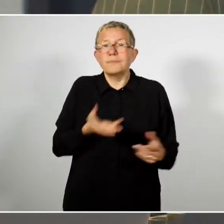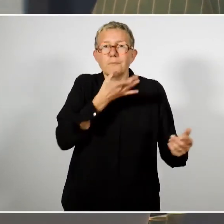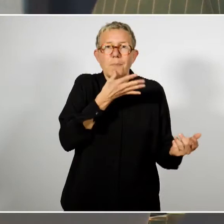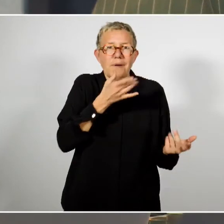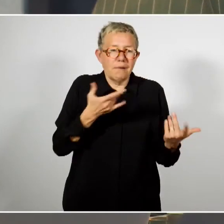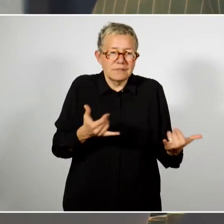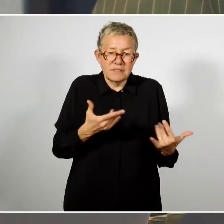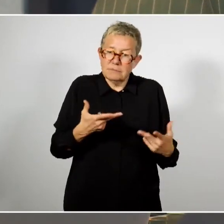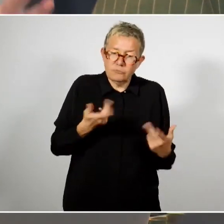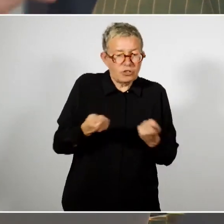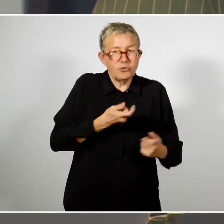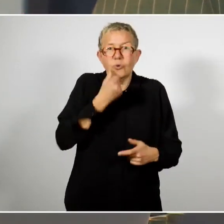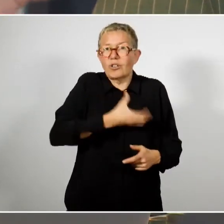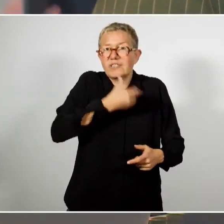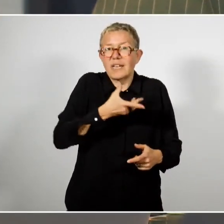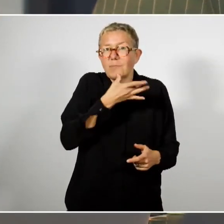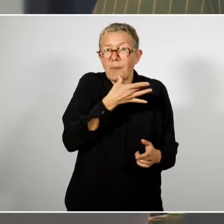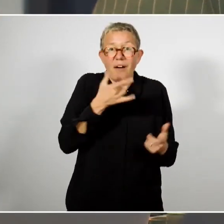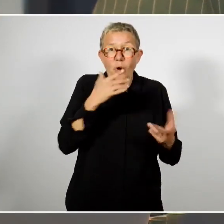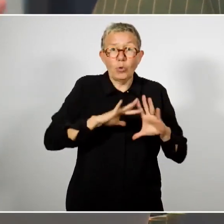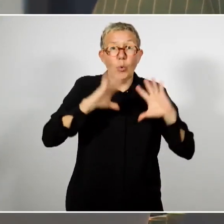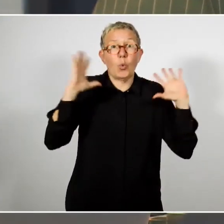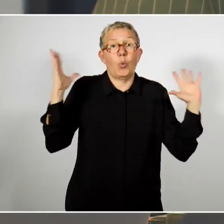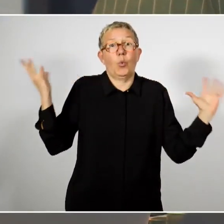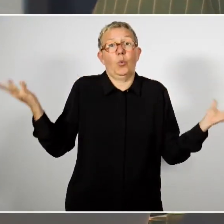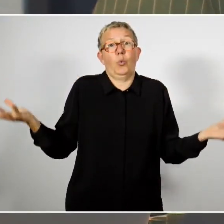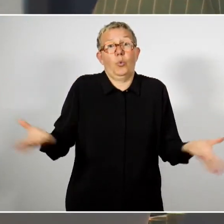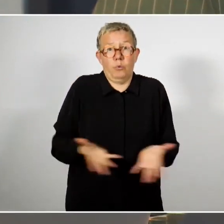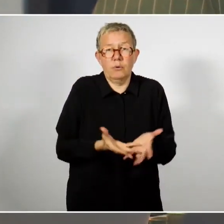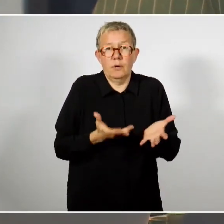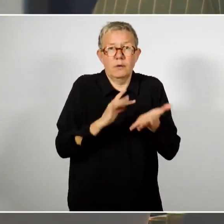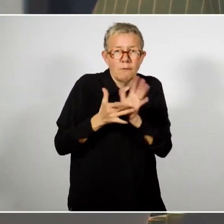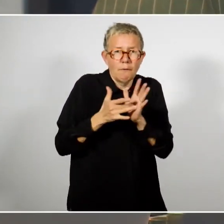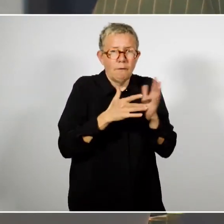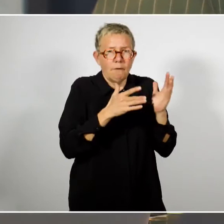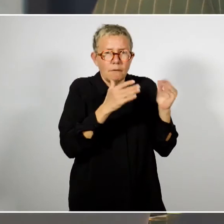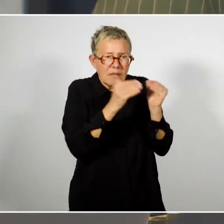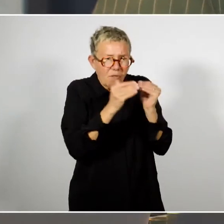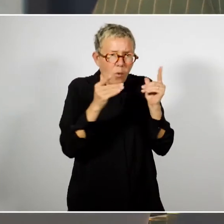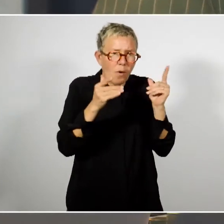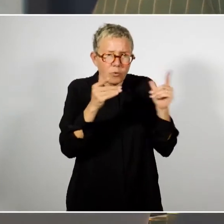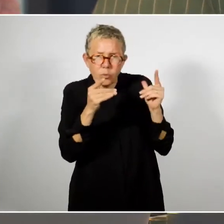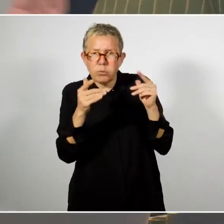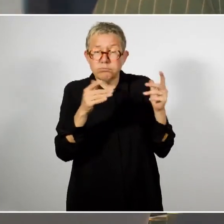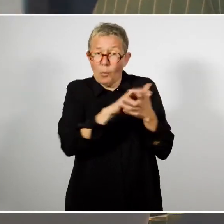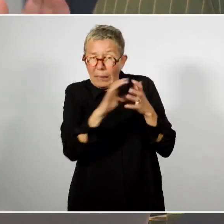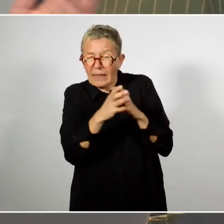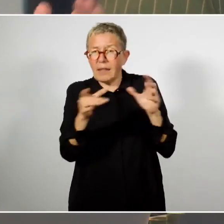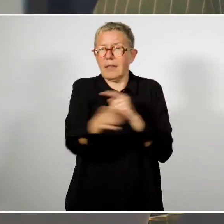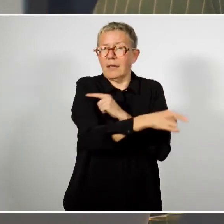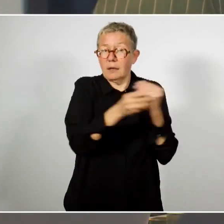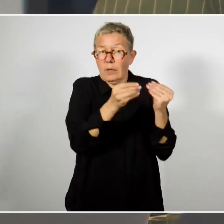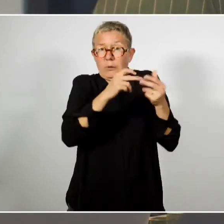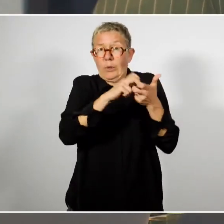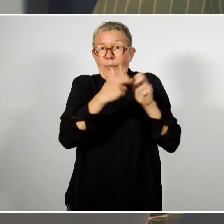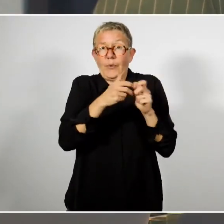du quotidien. Il s'agit d'embrasser tous les enjeux, la complexité, le niveau d'ambition d'une métropole qui joue un rôle structurant bien